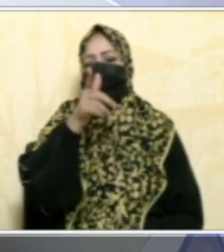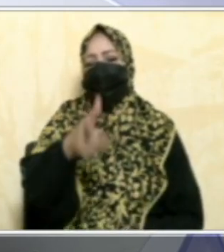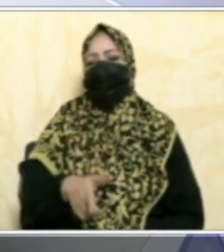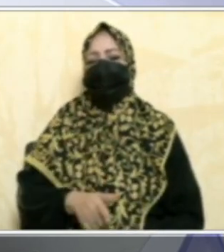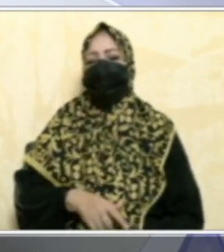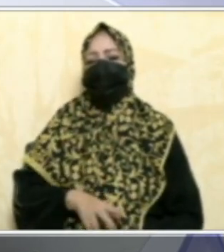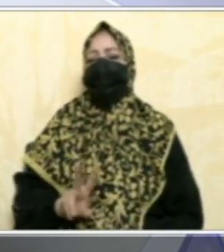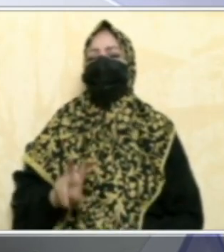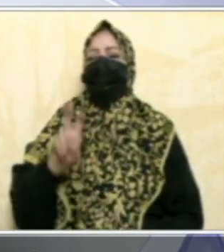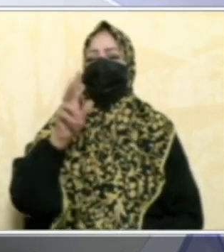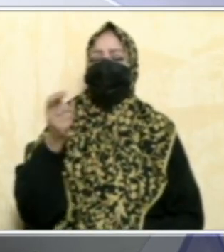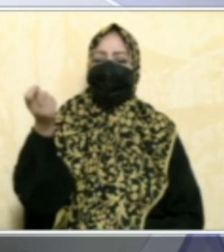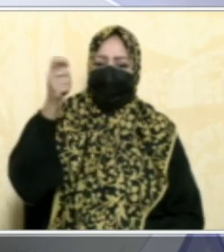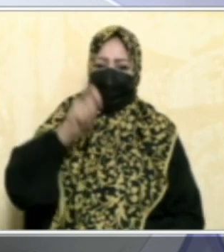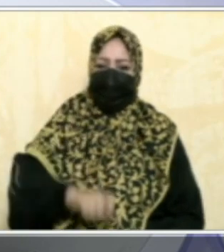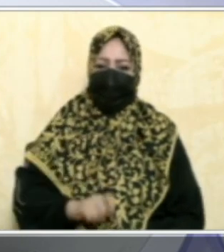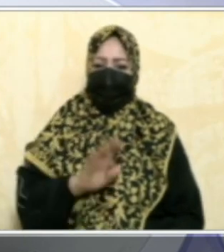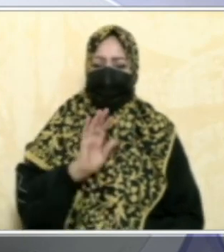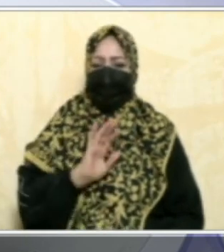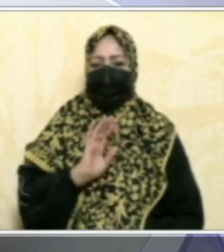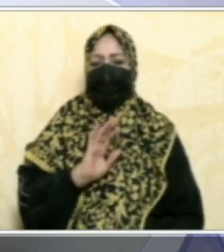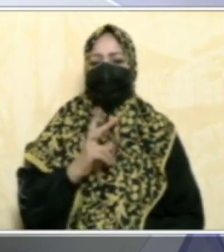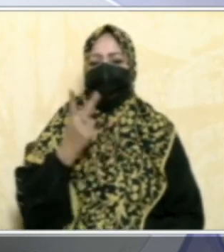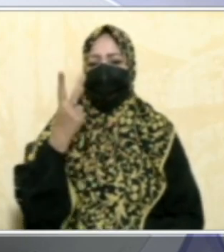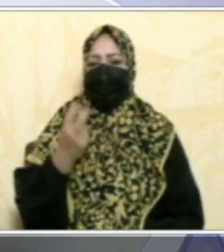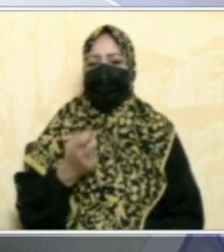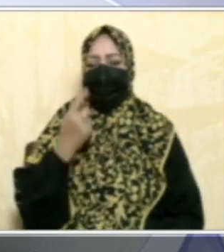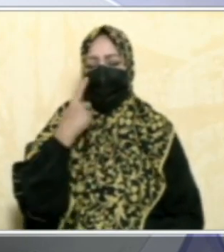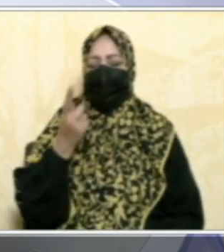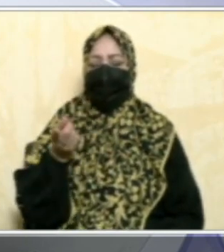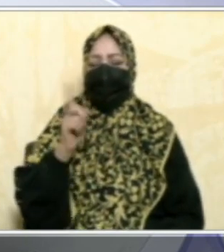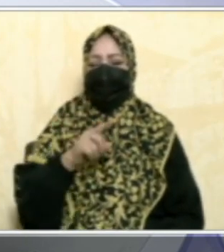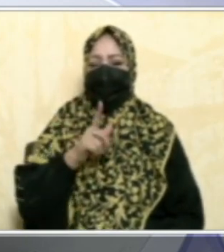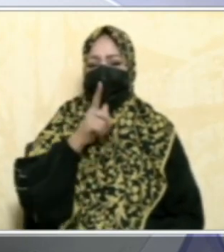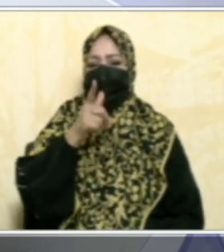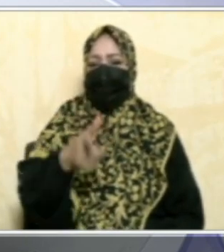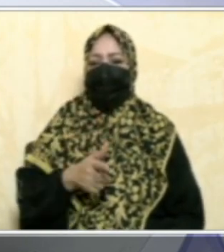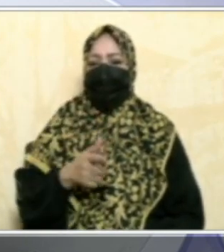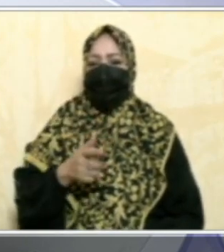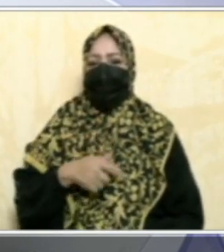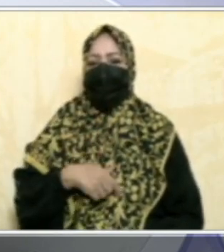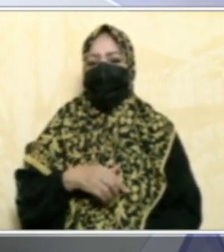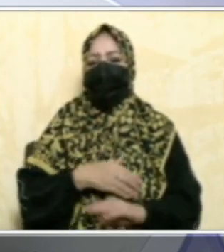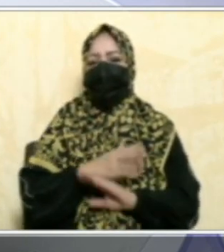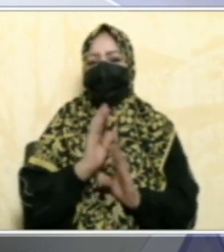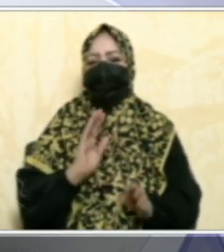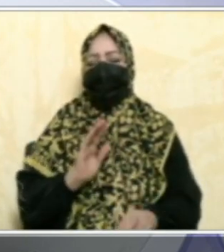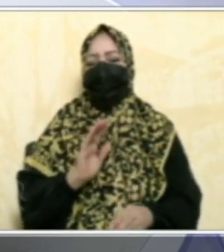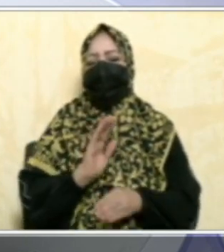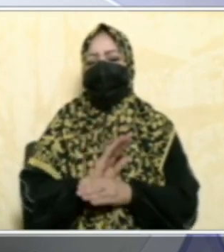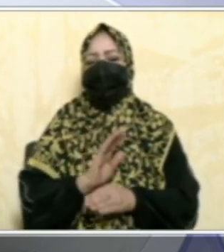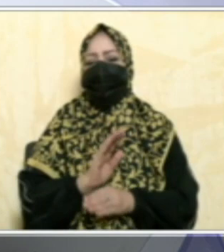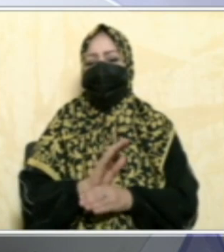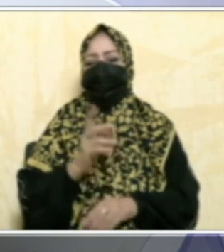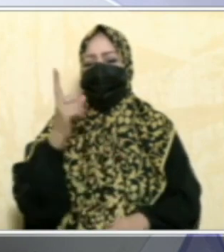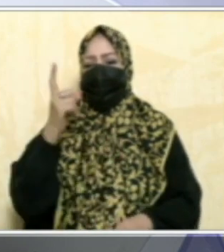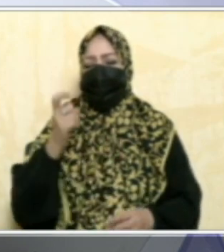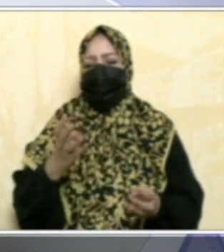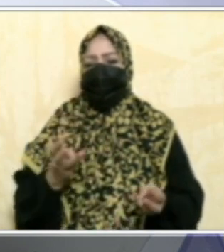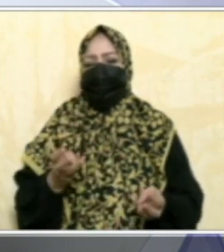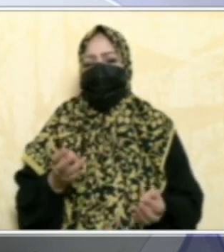أيضا ما يعني الآن واحد بيقرأ أذكار الصباح والمساء يتقيد بالمئة، لأن النبي صلى الله عليه وسلم كان يتقيد